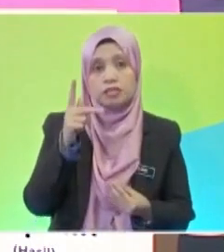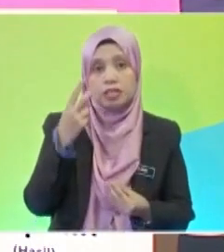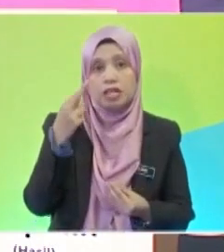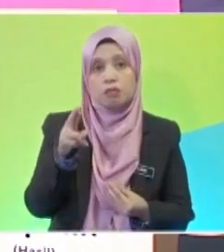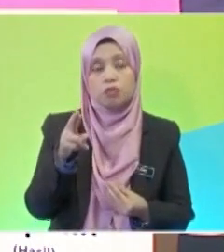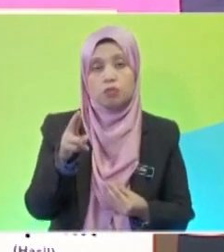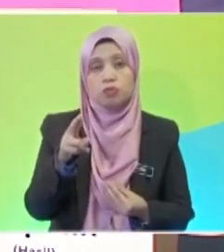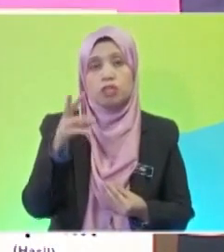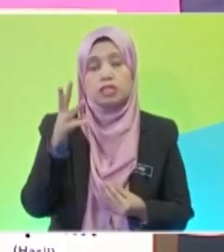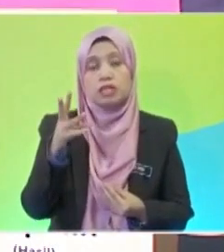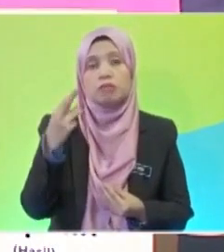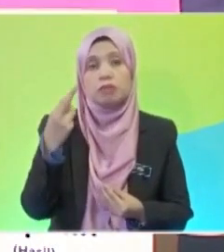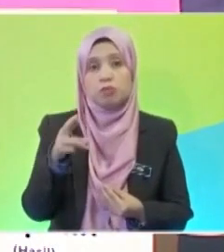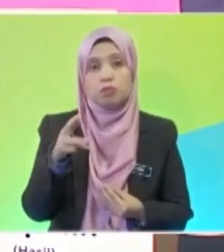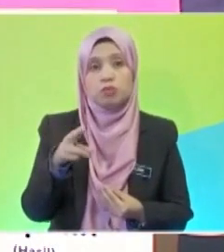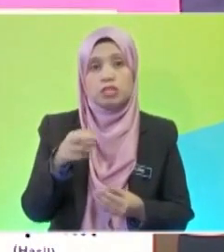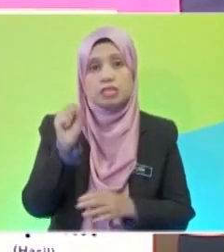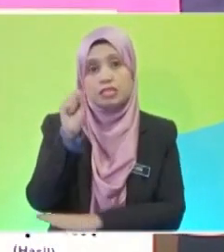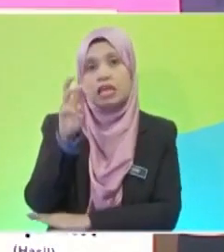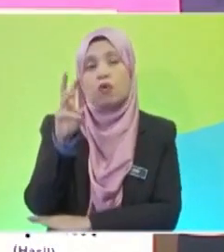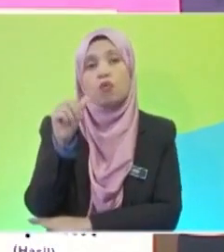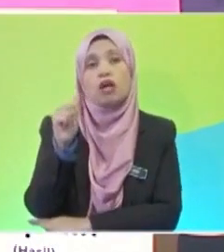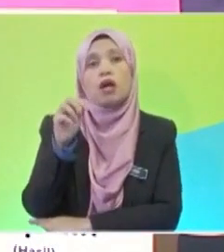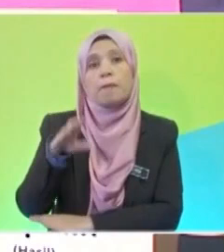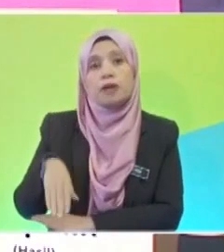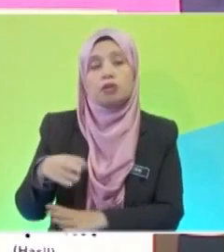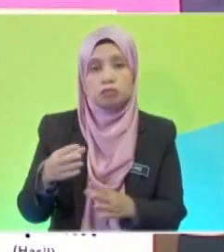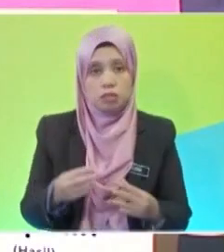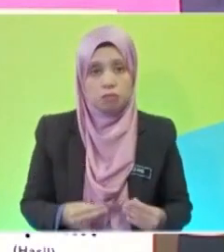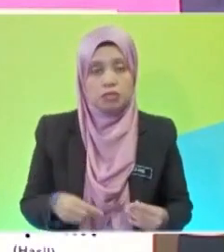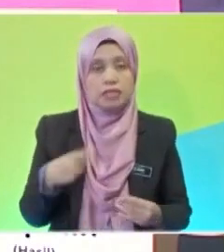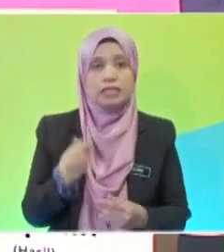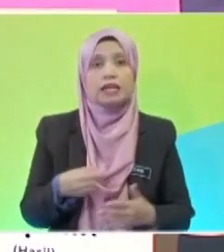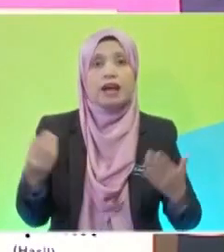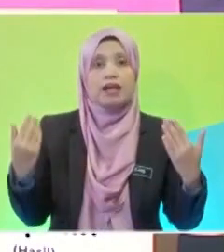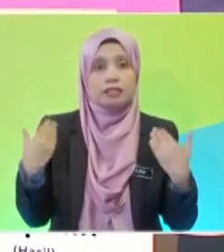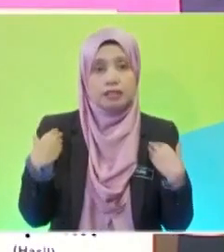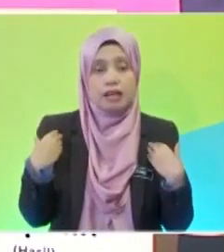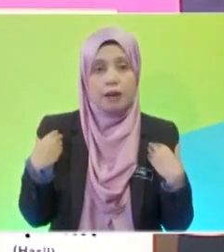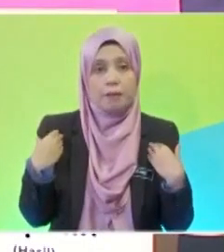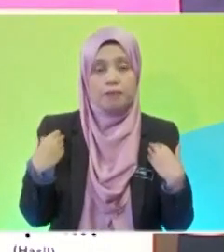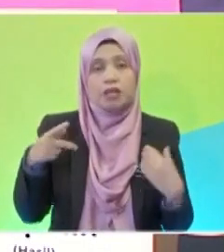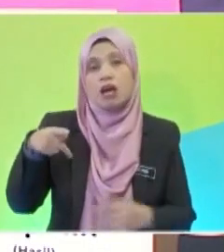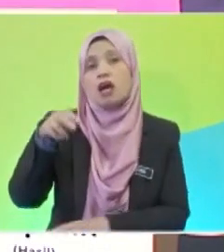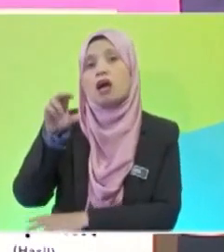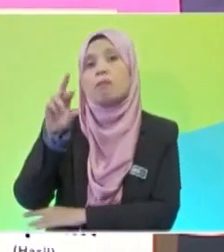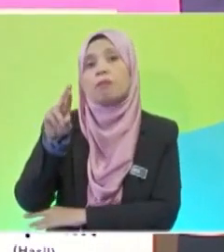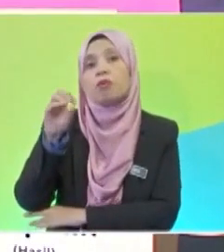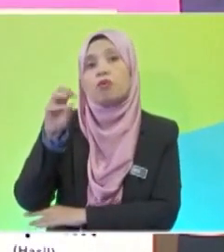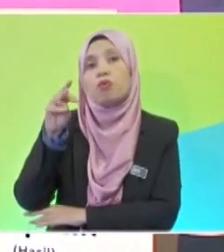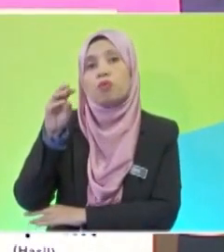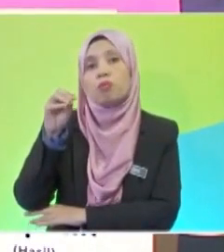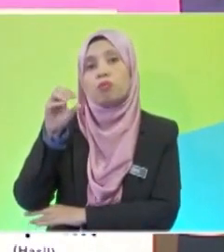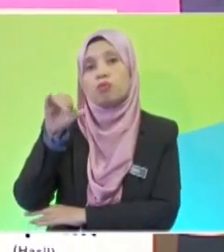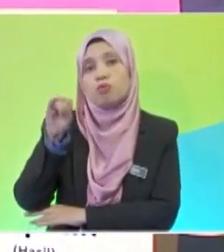bayar RM6,000, sewa belum terima, kita wujudkan. Sewa belum terima itu dan promosi belum bayar, kita wujudkan. Sebab